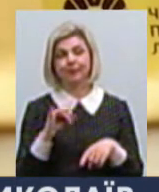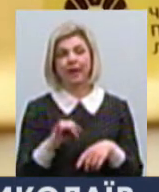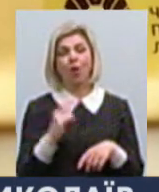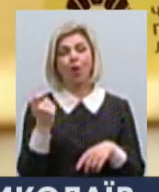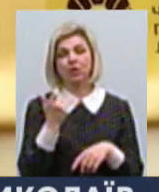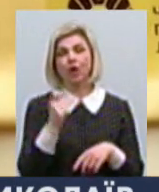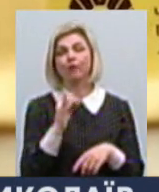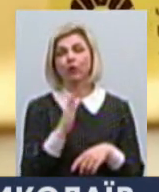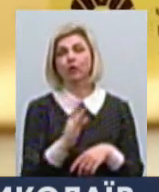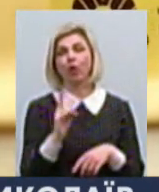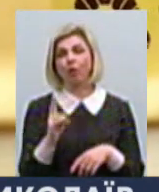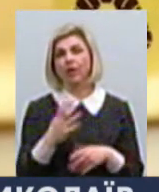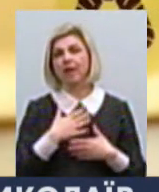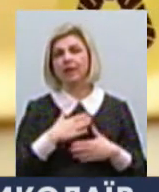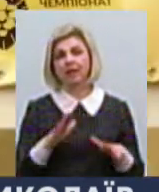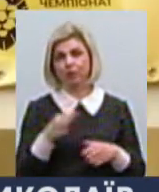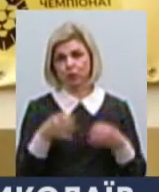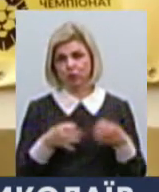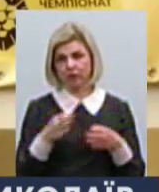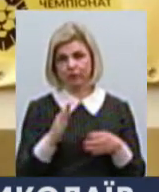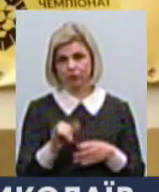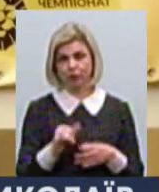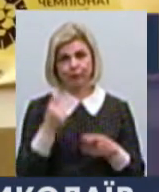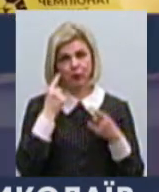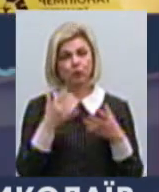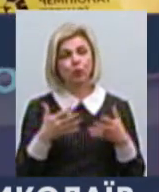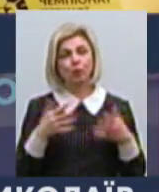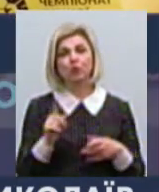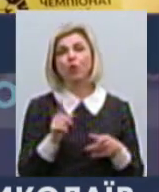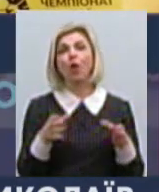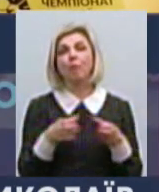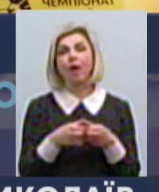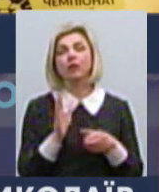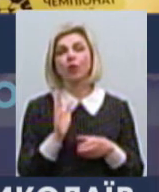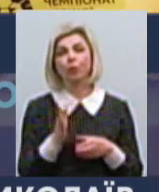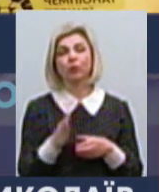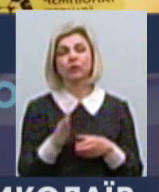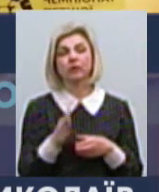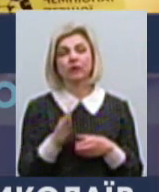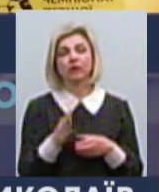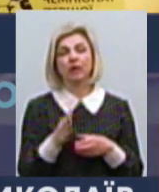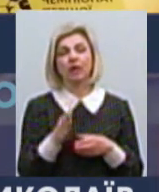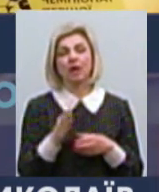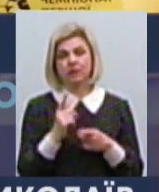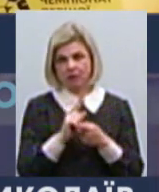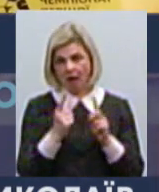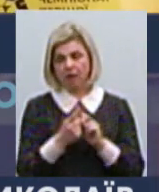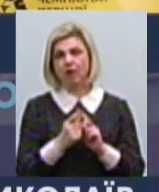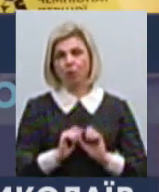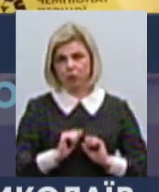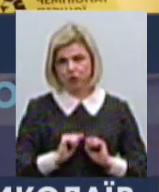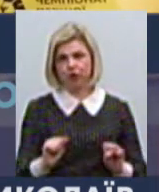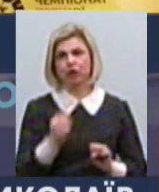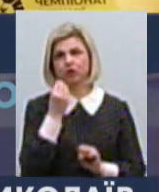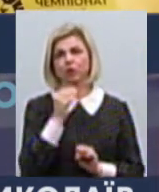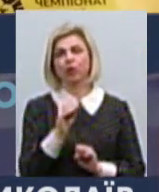Володимир Ковалюк висловив невдоволення суддівством. Зрозуміло, що команда буде, стане мужнішою, стане,